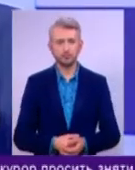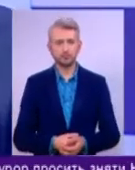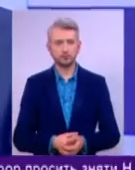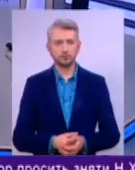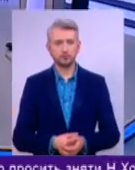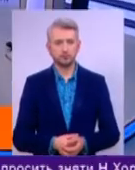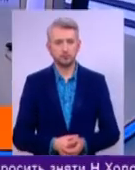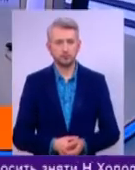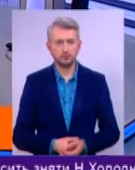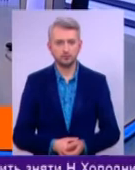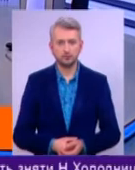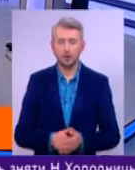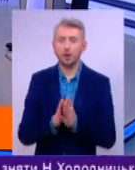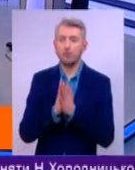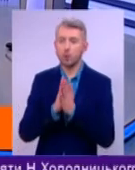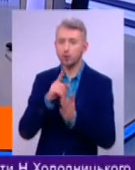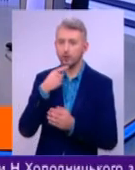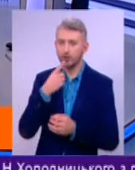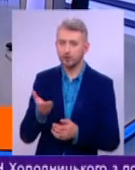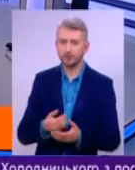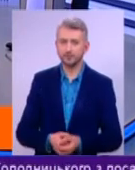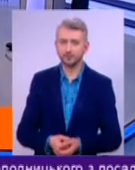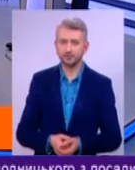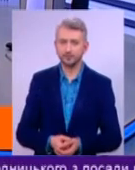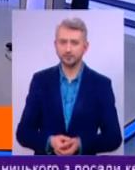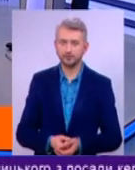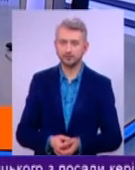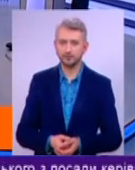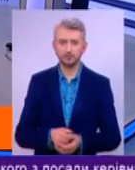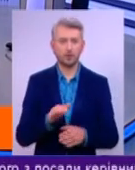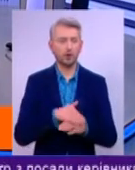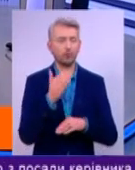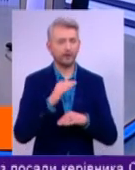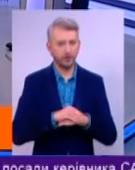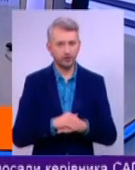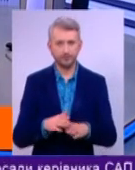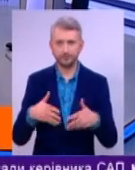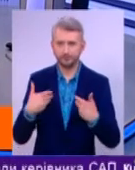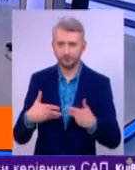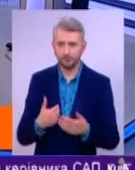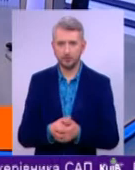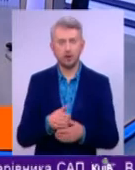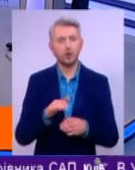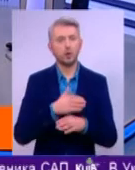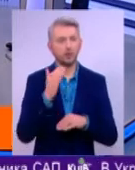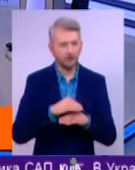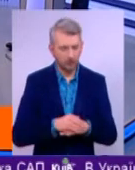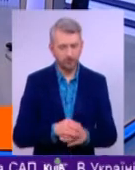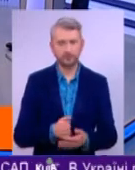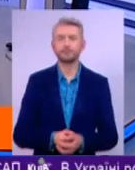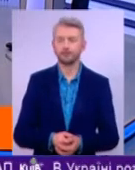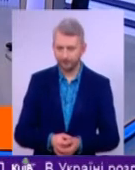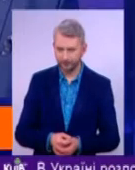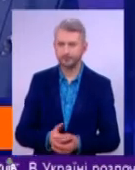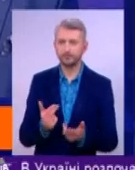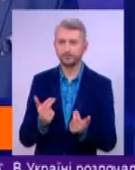дзвіночок телефону. Прошу, будь ласка, говоріть. Добрий вечір. Добрий. Добрий вечір. Так, так, так,